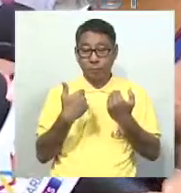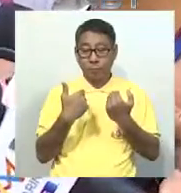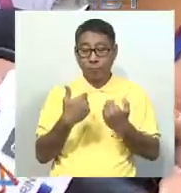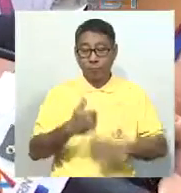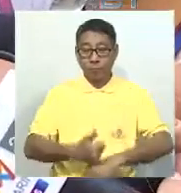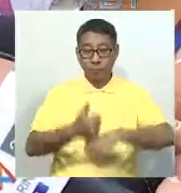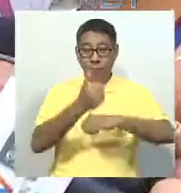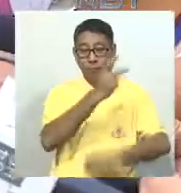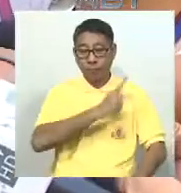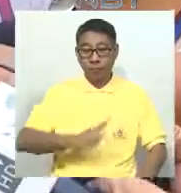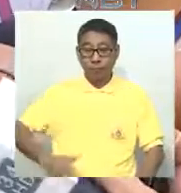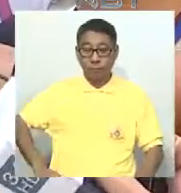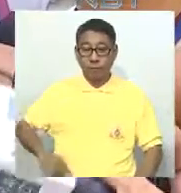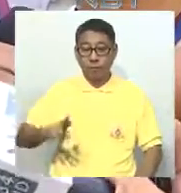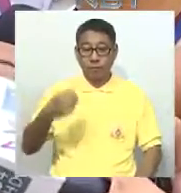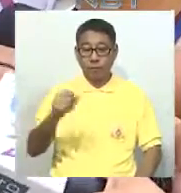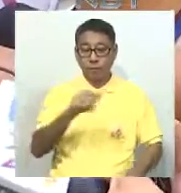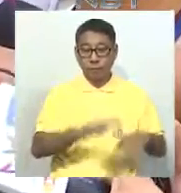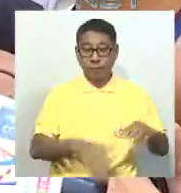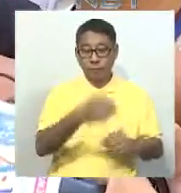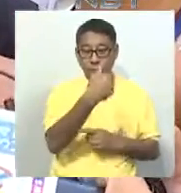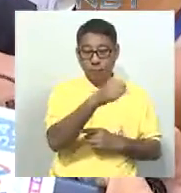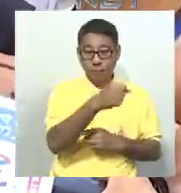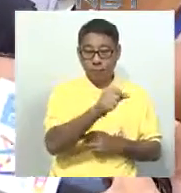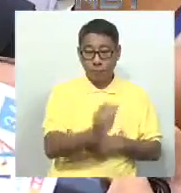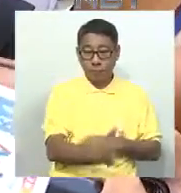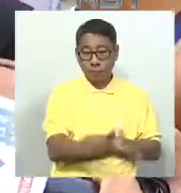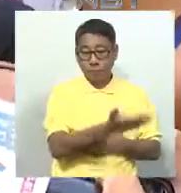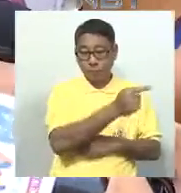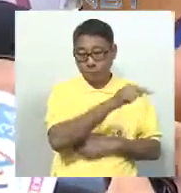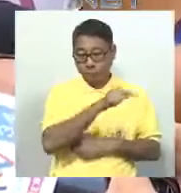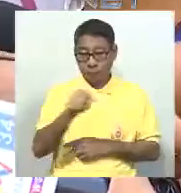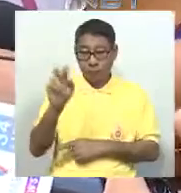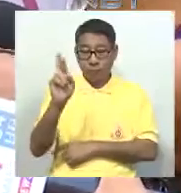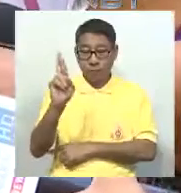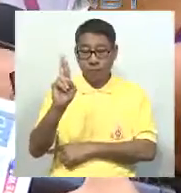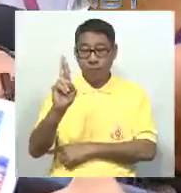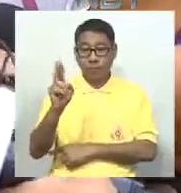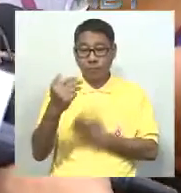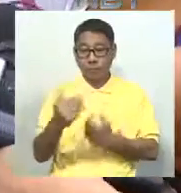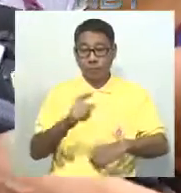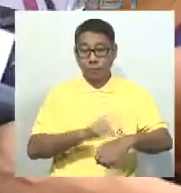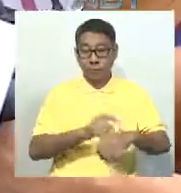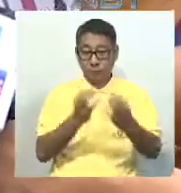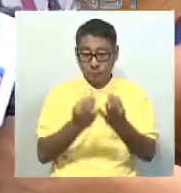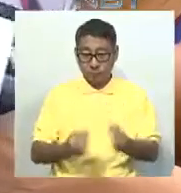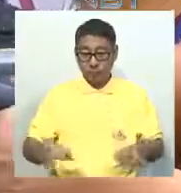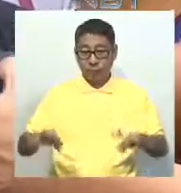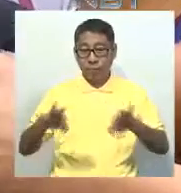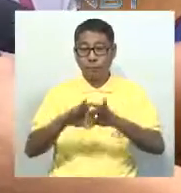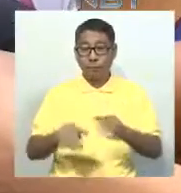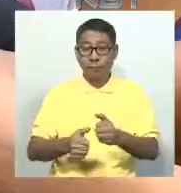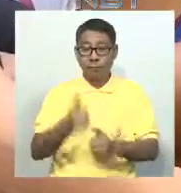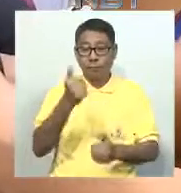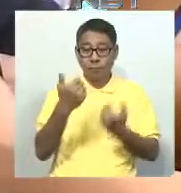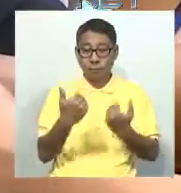บรมราชาภิเษกตั้งแต่ประมาณ10โมงจนถึงเที่ยงซึ่งเป็นช่วงที่สำคัญที่สุดเพราะ